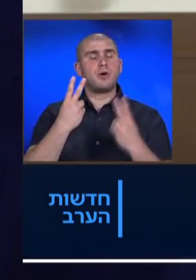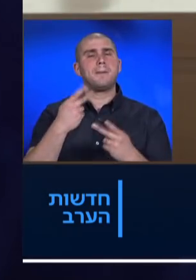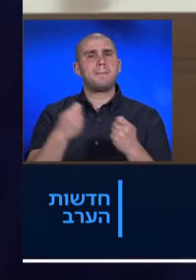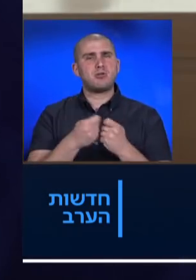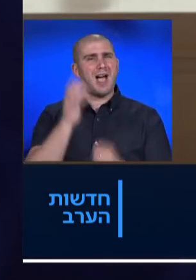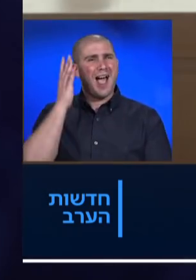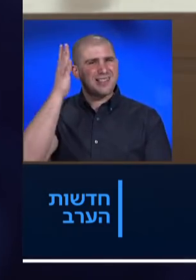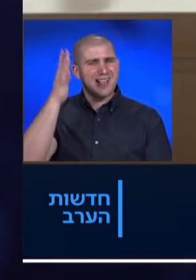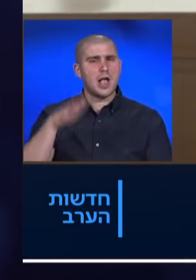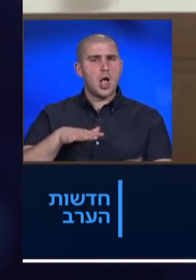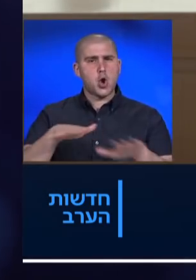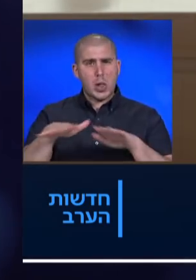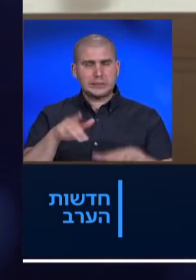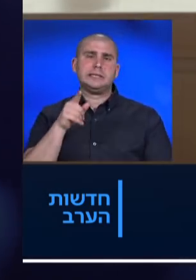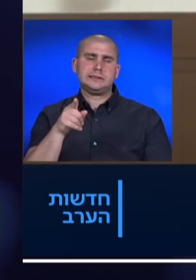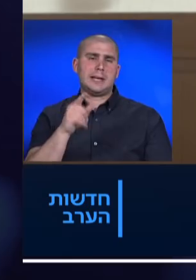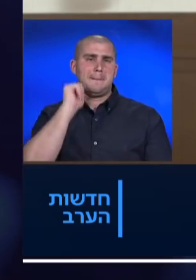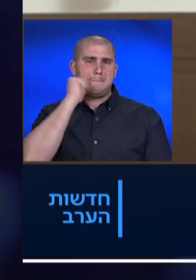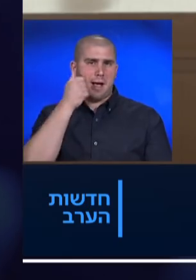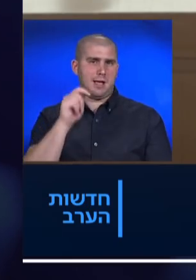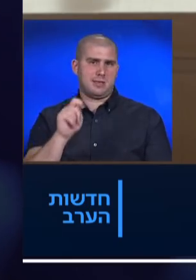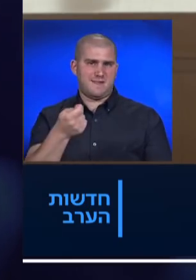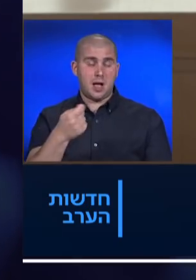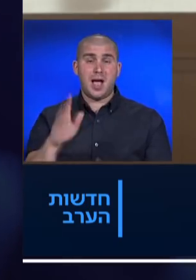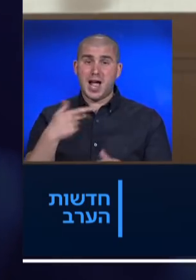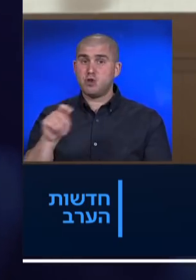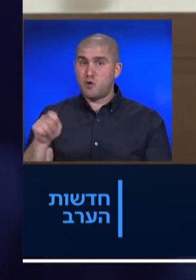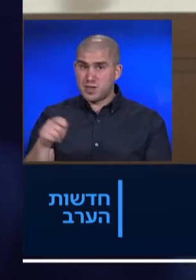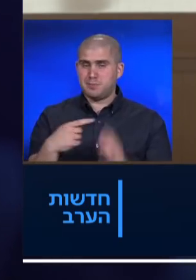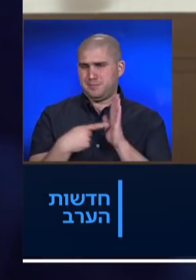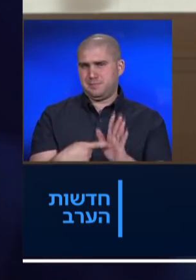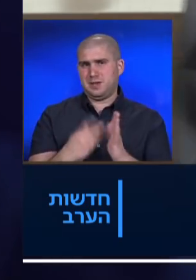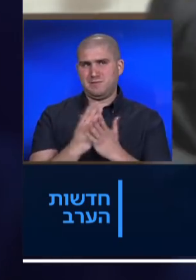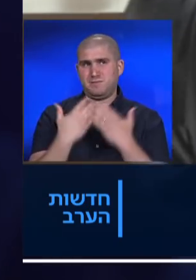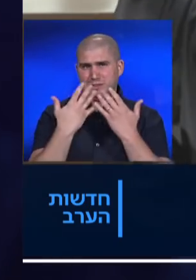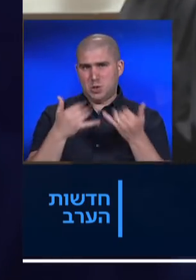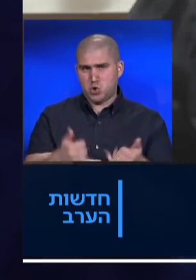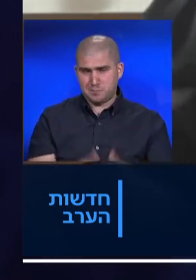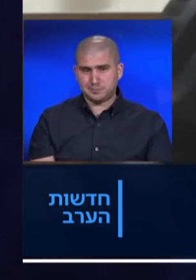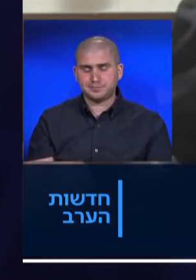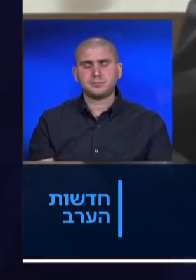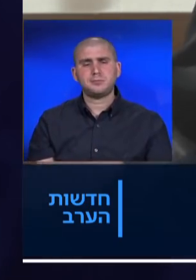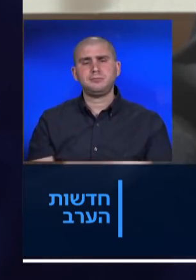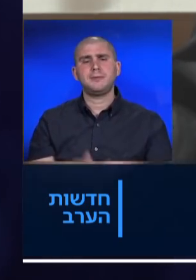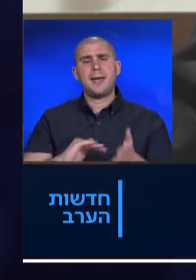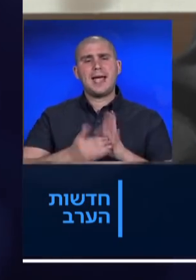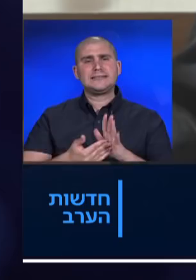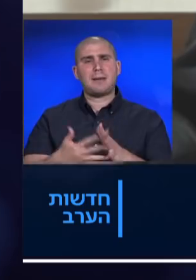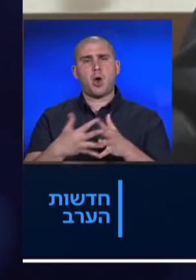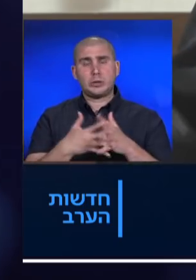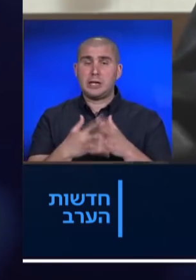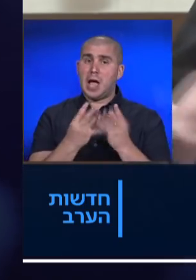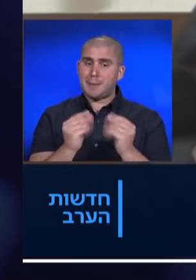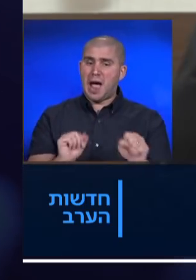הקואליציה, הוא בעצם מחר, אחרי שהשופטים יטטו את מה שהוטטו היום. ובאמת, בהסכם הקואליציוני, שהרבה מאוד עתירות מבקשות